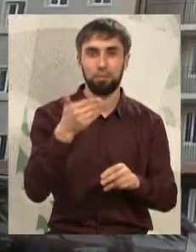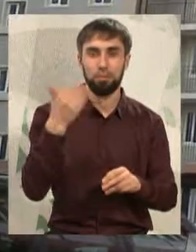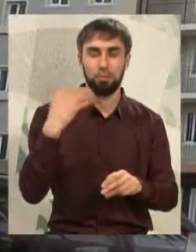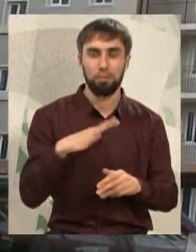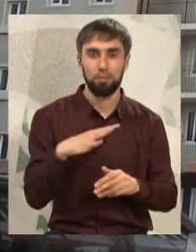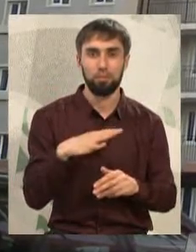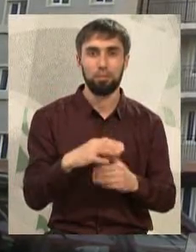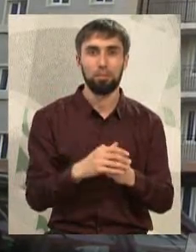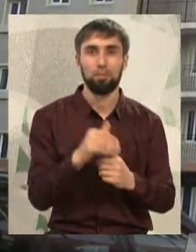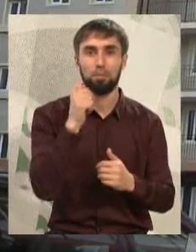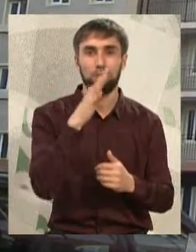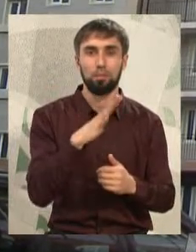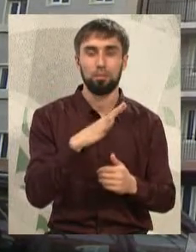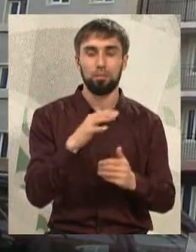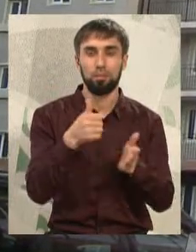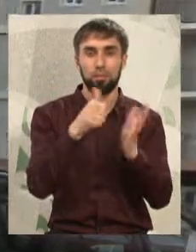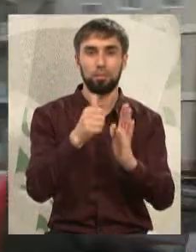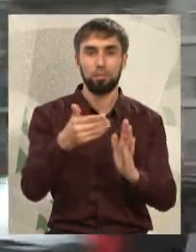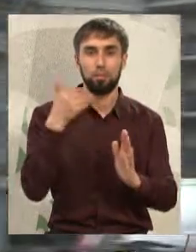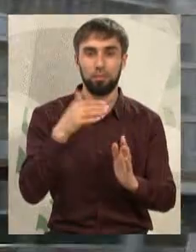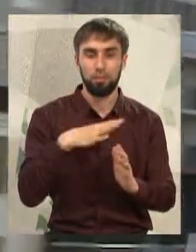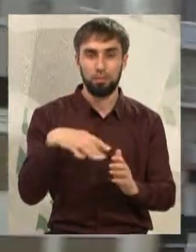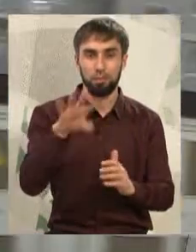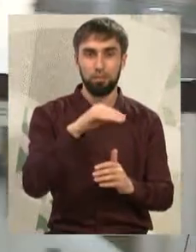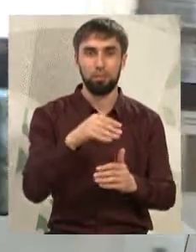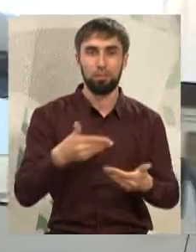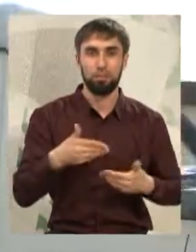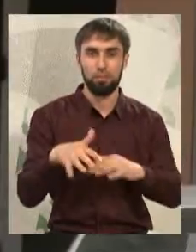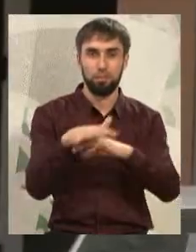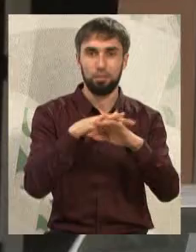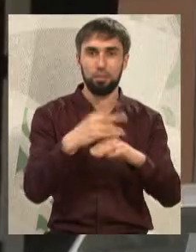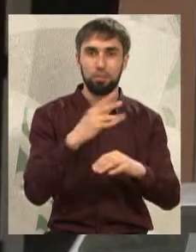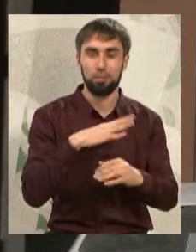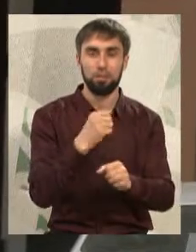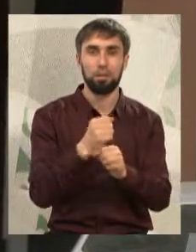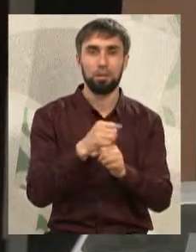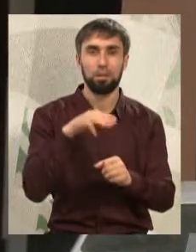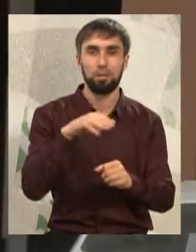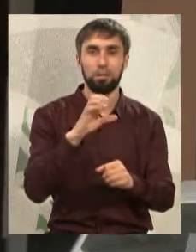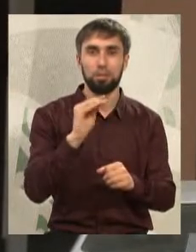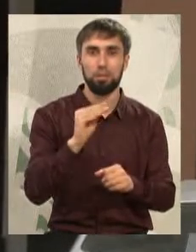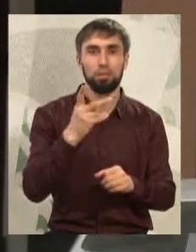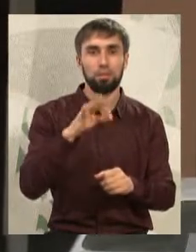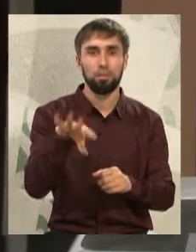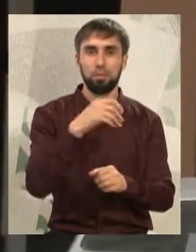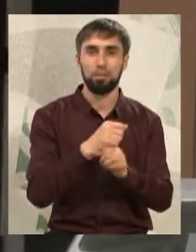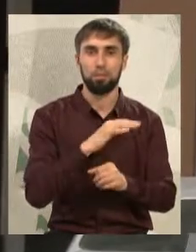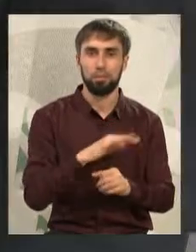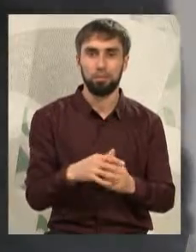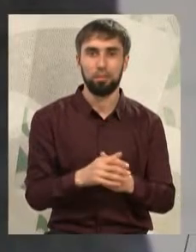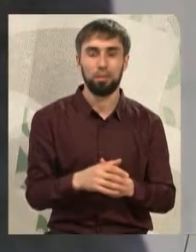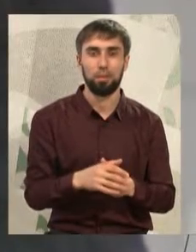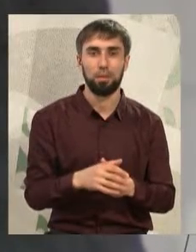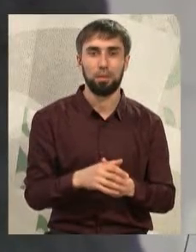полгода после передачи на баланс администрации, жильцы должны были создать ТСЖ. Здесь же этой структуры не оказалось. Как говорит представитель